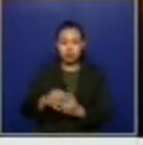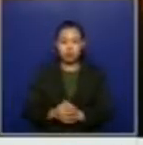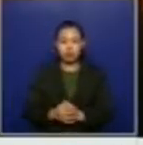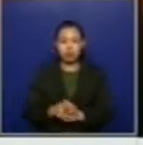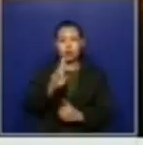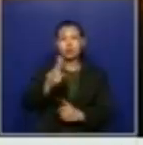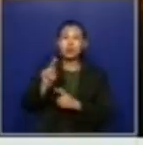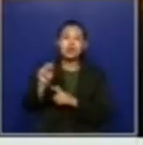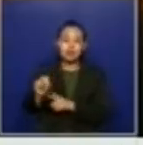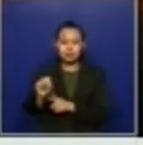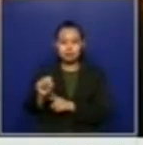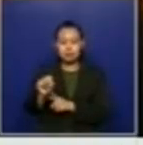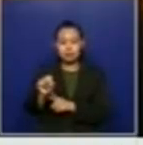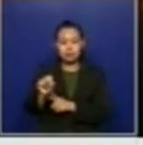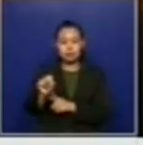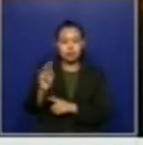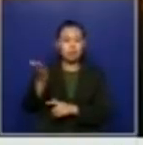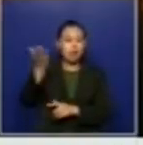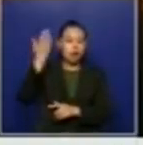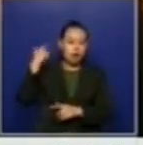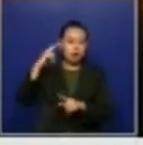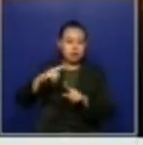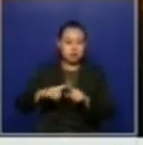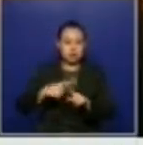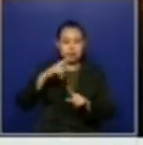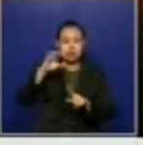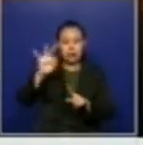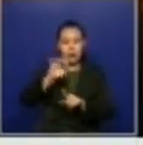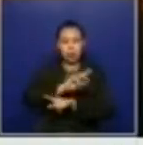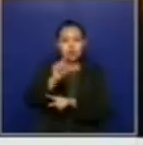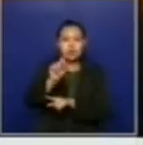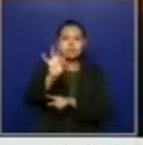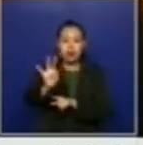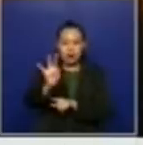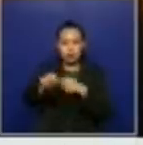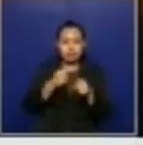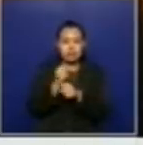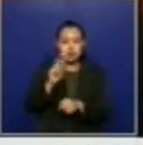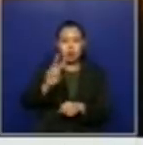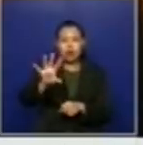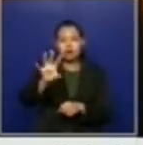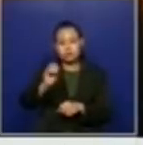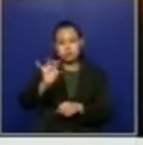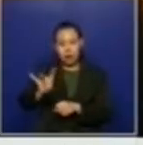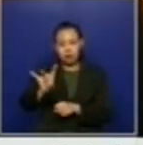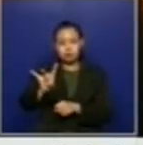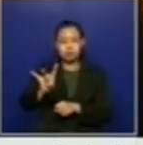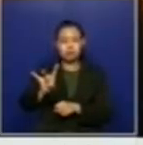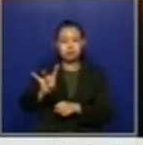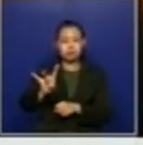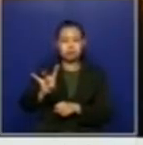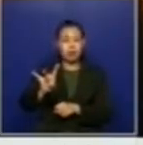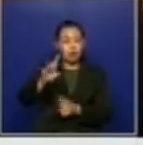ชาติฮะเมื่อวันที่29กันยายน2558ฮะแล้วท่านไปยืนยันกับใครฮ